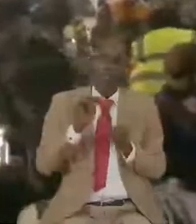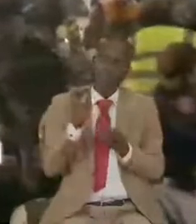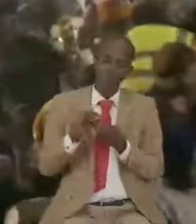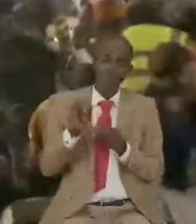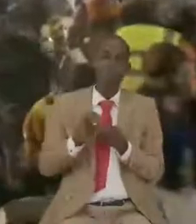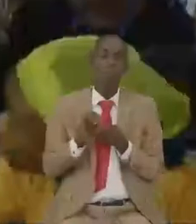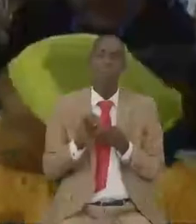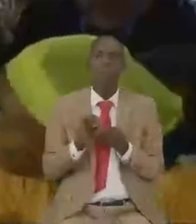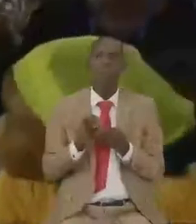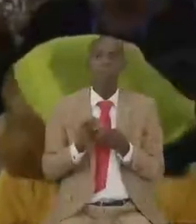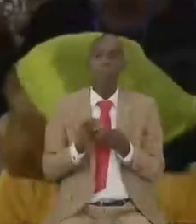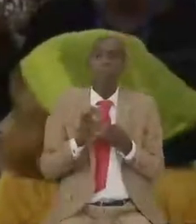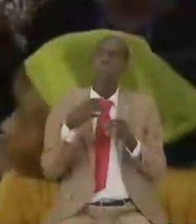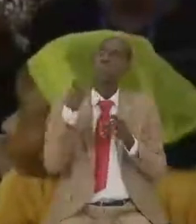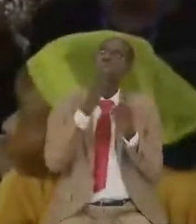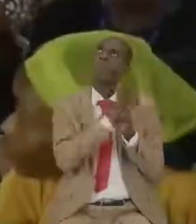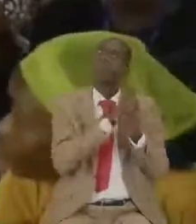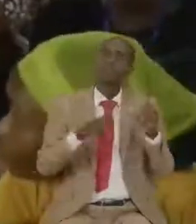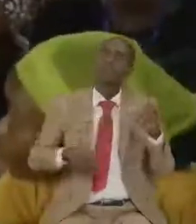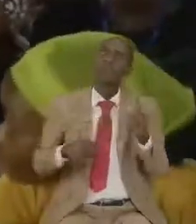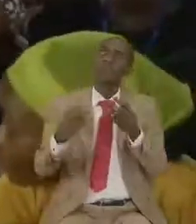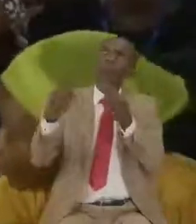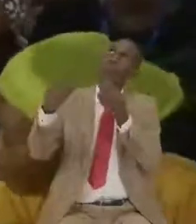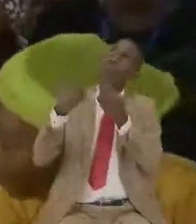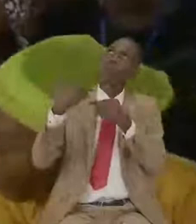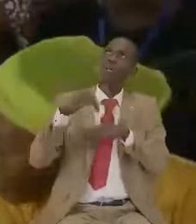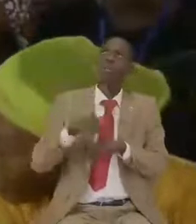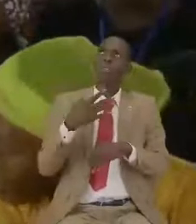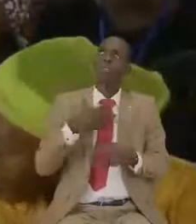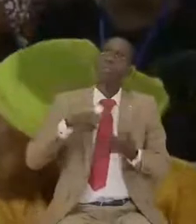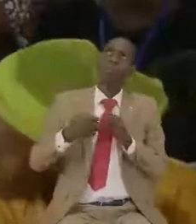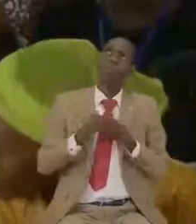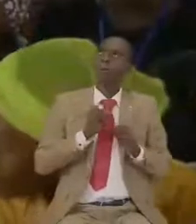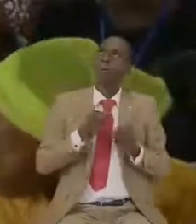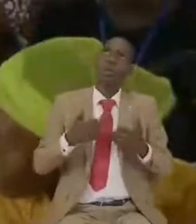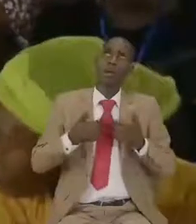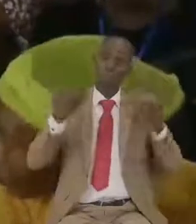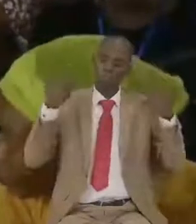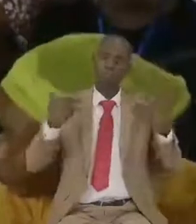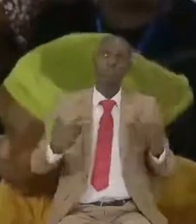deuxième, je suis sauvé. Mais regardez le défi que j'ai.